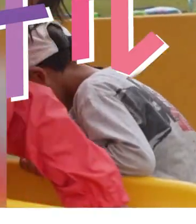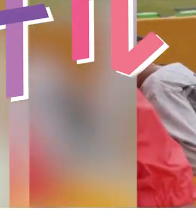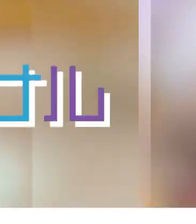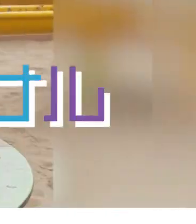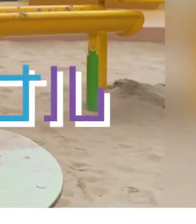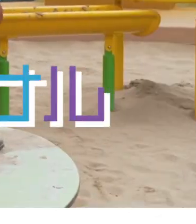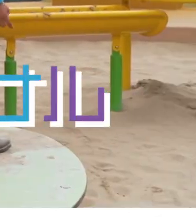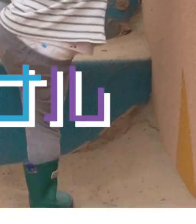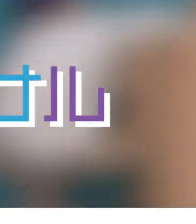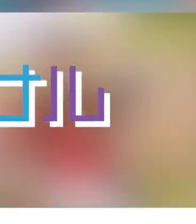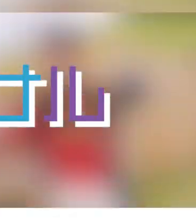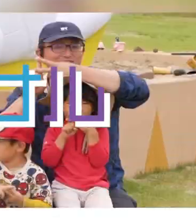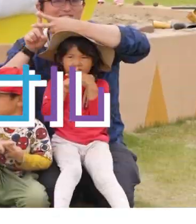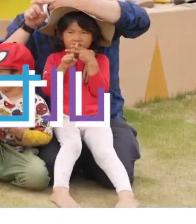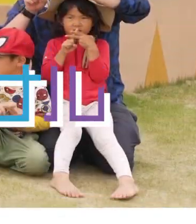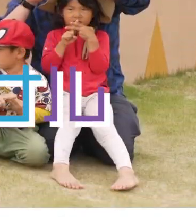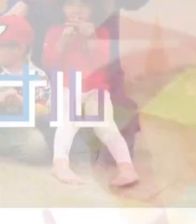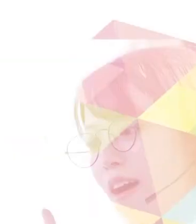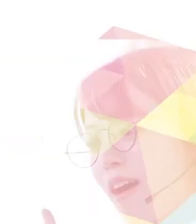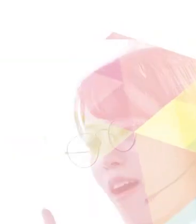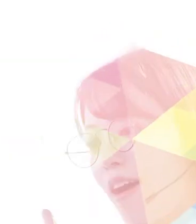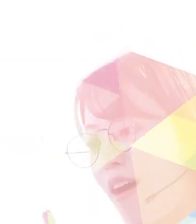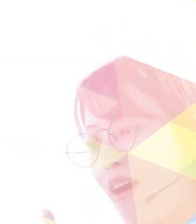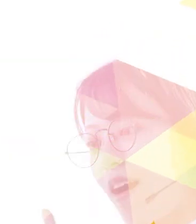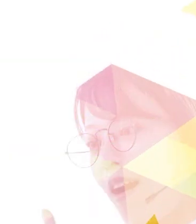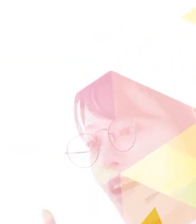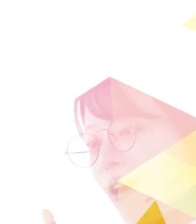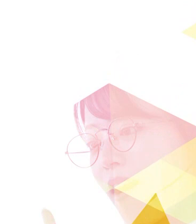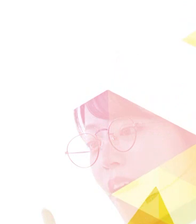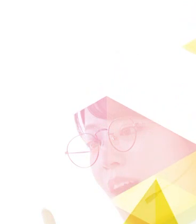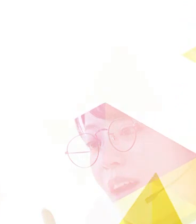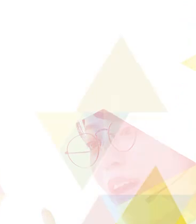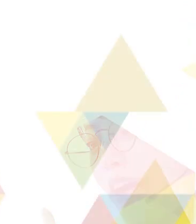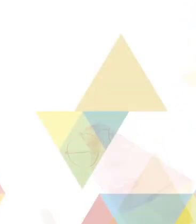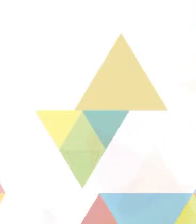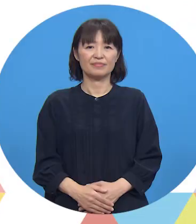鳥取県企画番組 気になる鳥取、